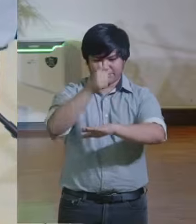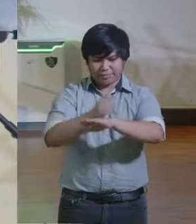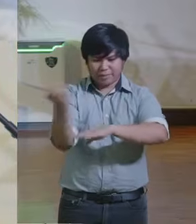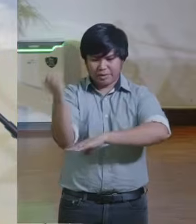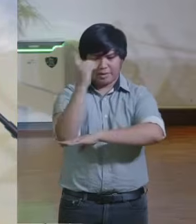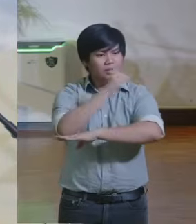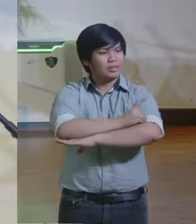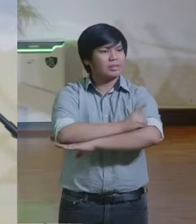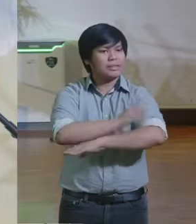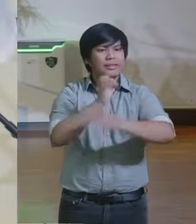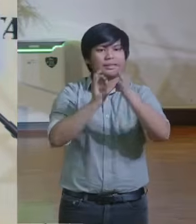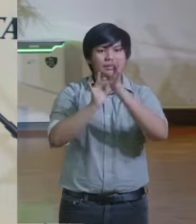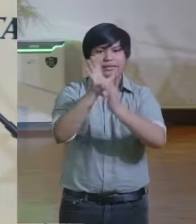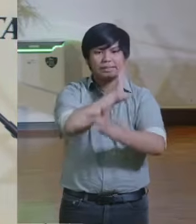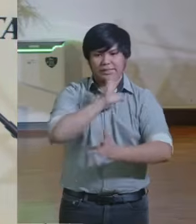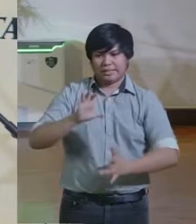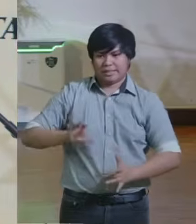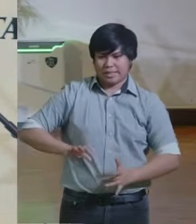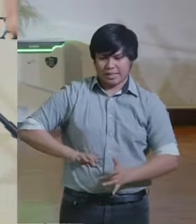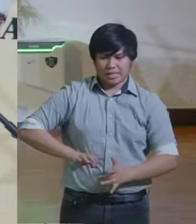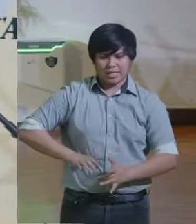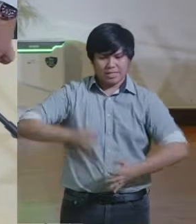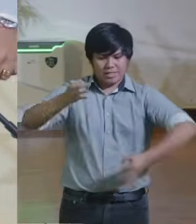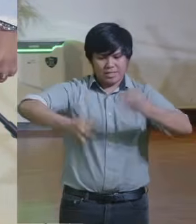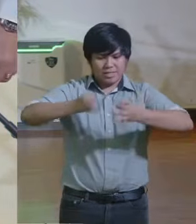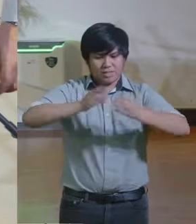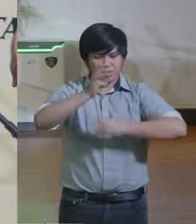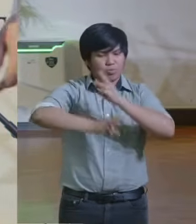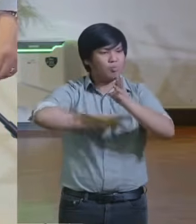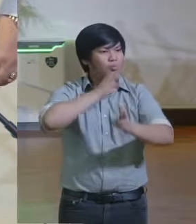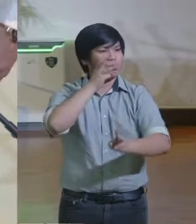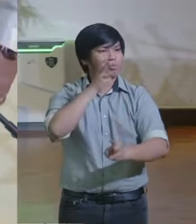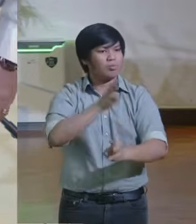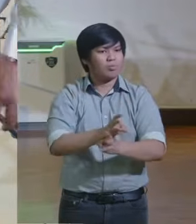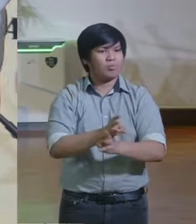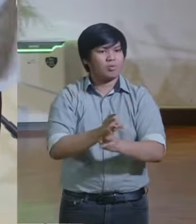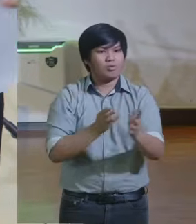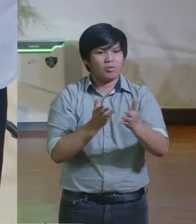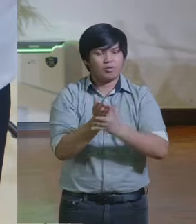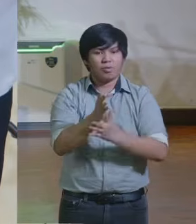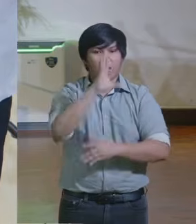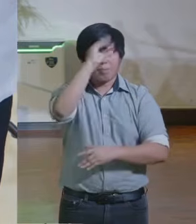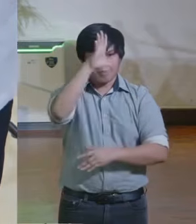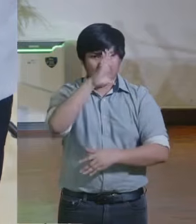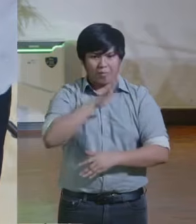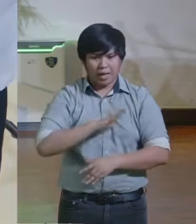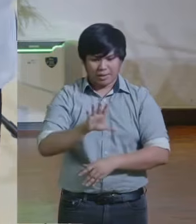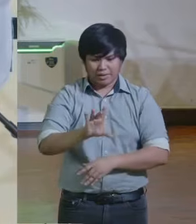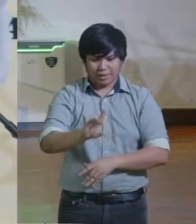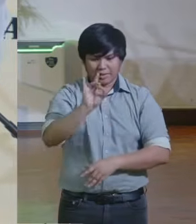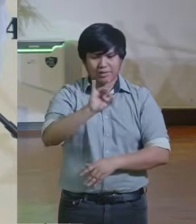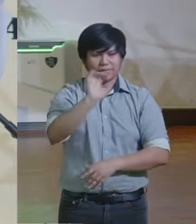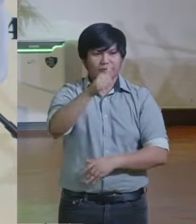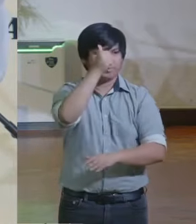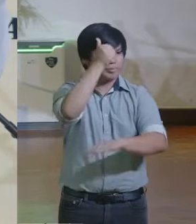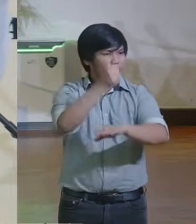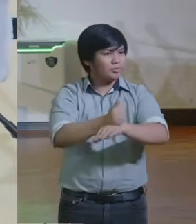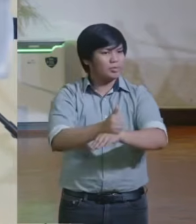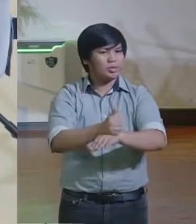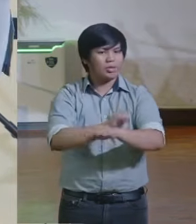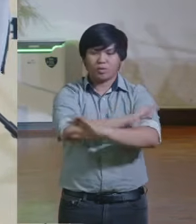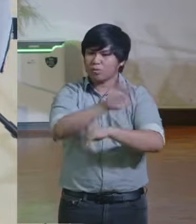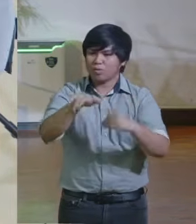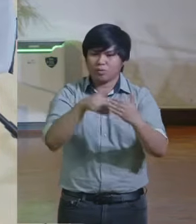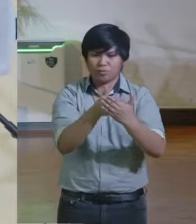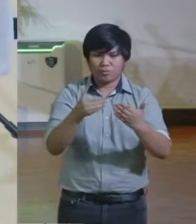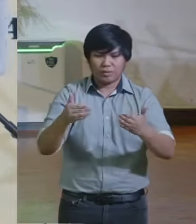which He, Jesus Christ, will judge the world in righteousness by a man whom He has appointed, and of this He